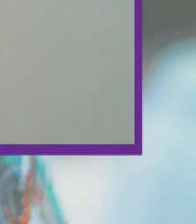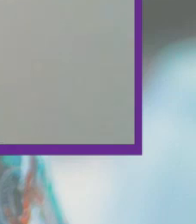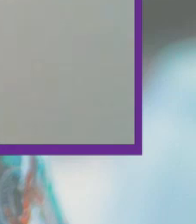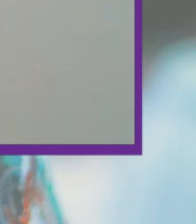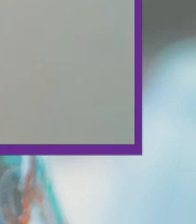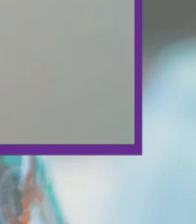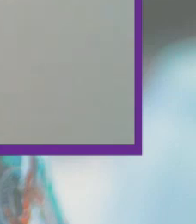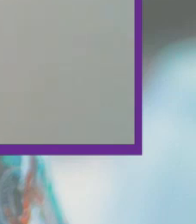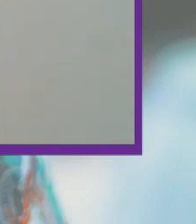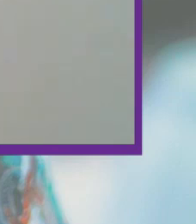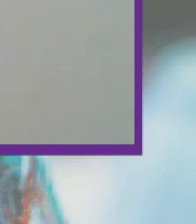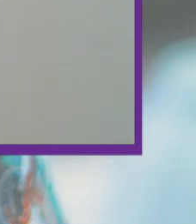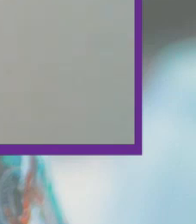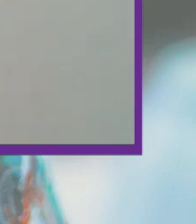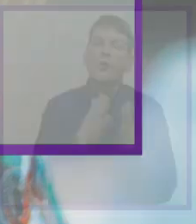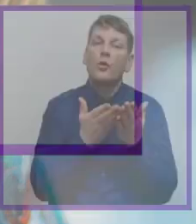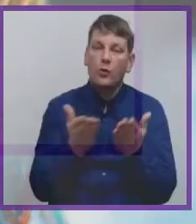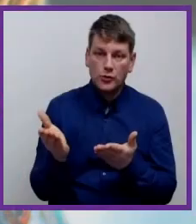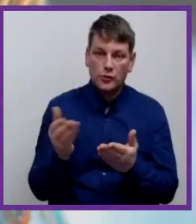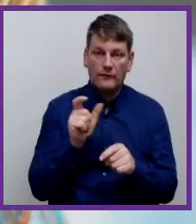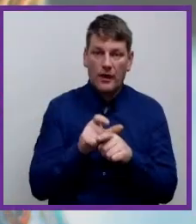jautājumā. Eva, lūdzu, vārds tev.